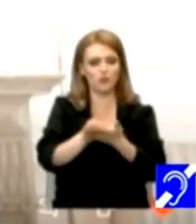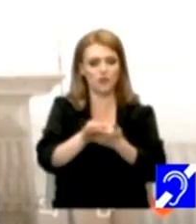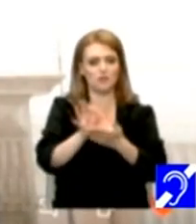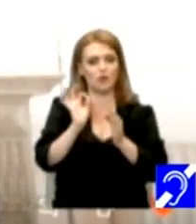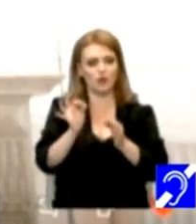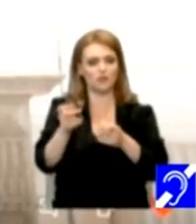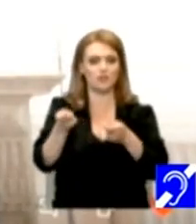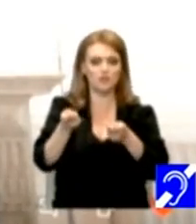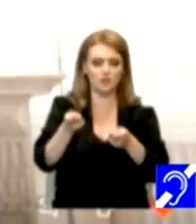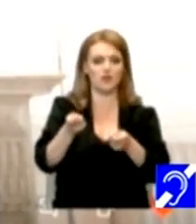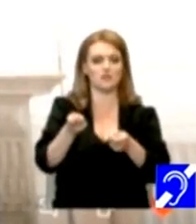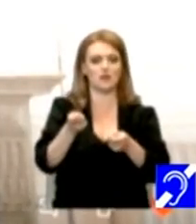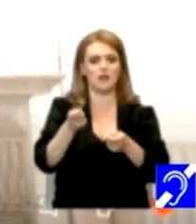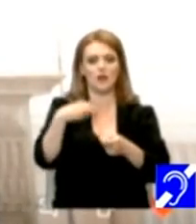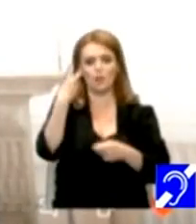gunoiului.